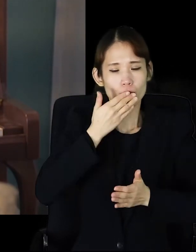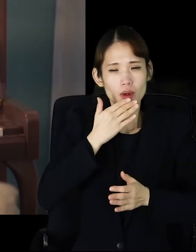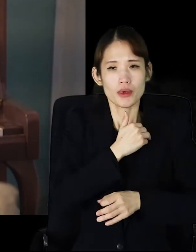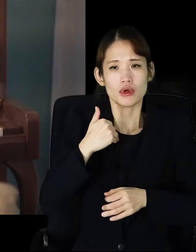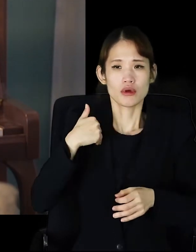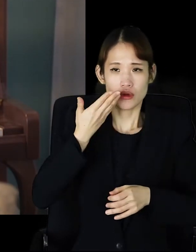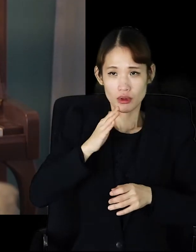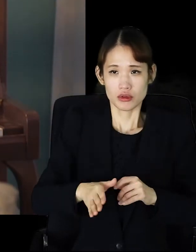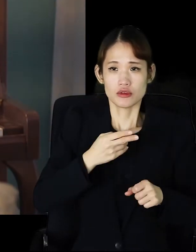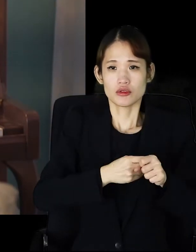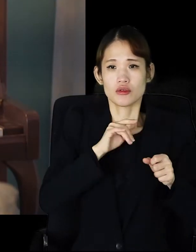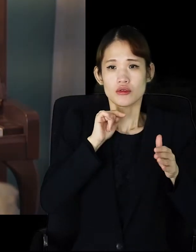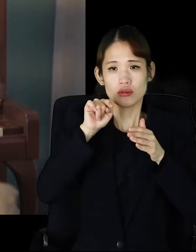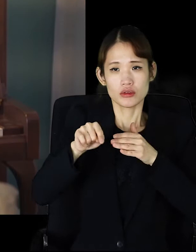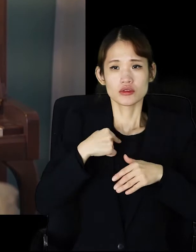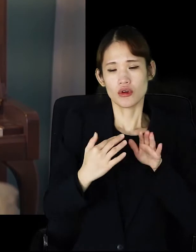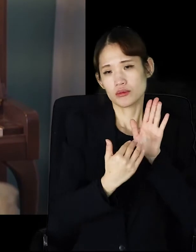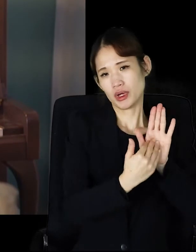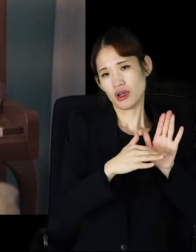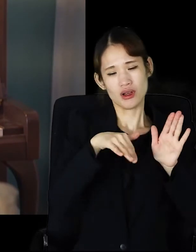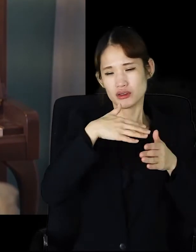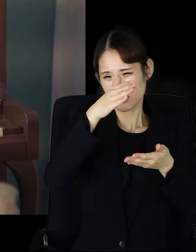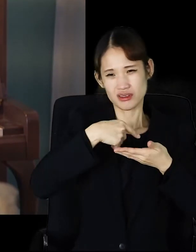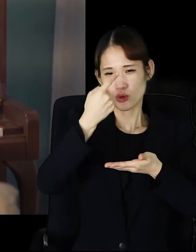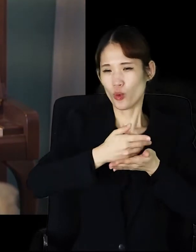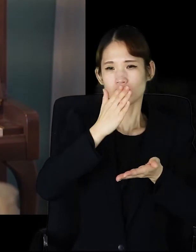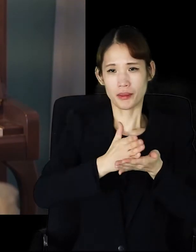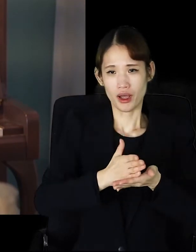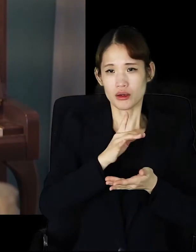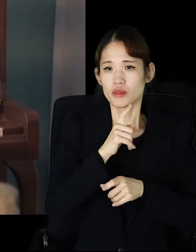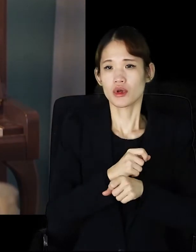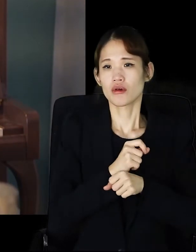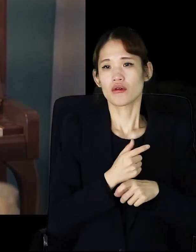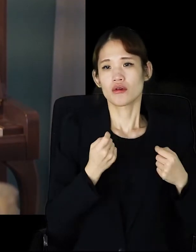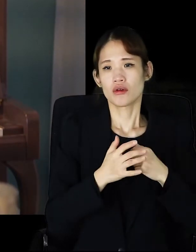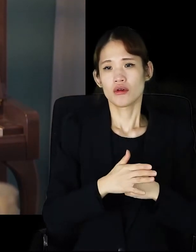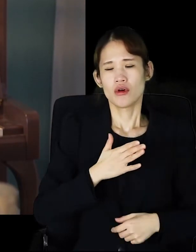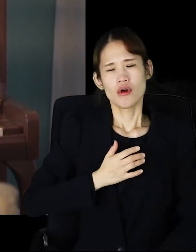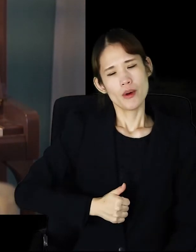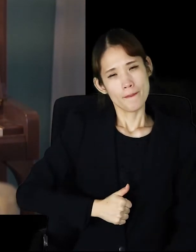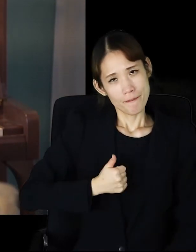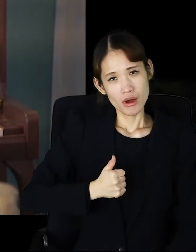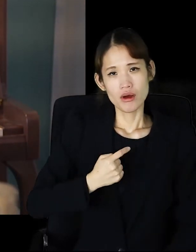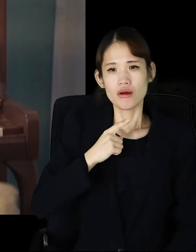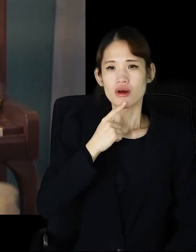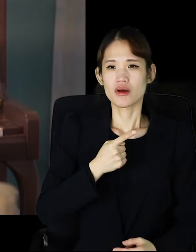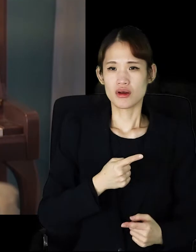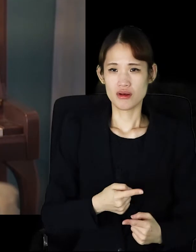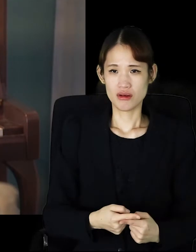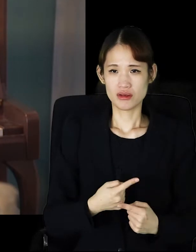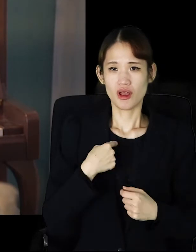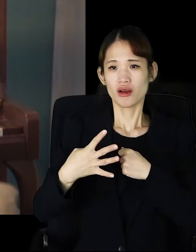오. 그랬는데 선생님이 나가려고 했는데 딱 저를 막으시는 거예요. 아, 넌 안 나간다 이러는 거예요. 전 열받죠, 당연히.